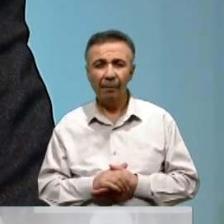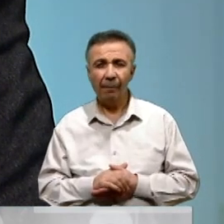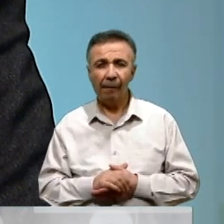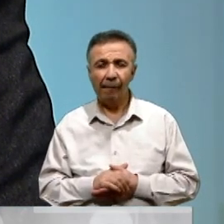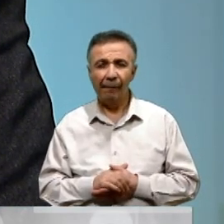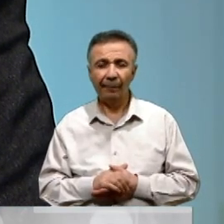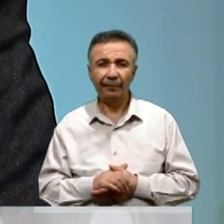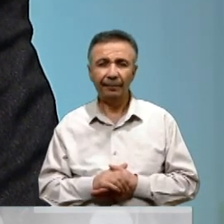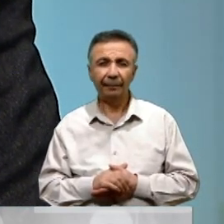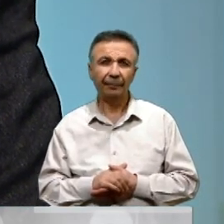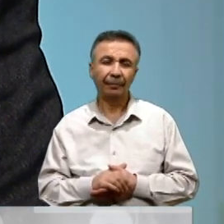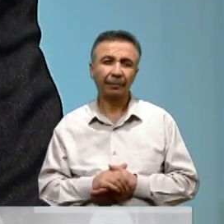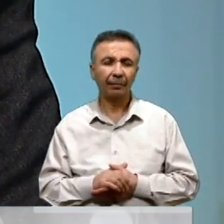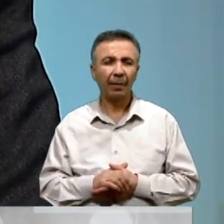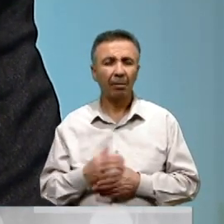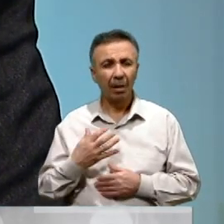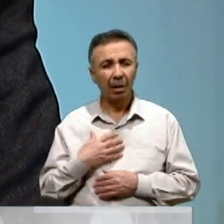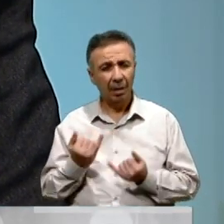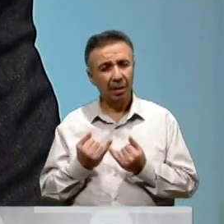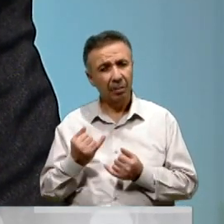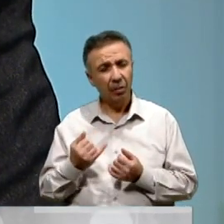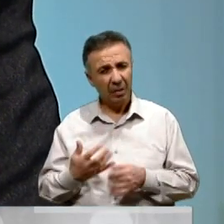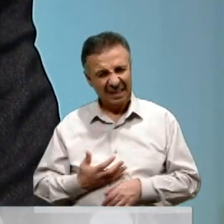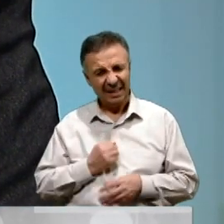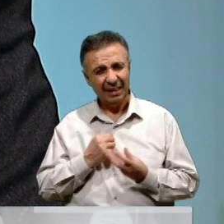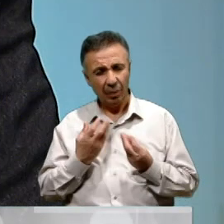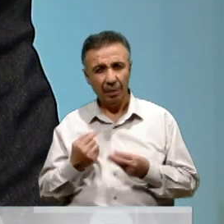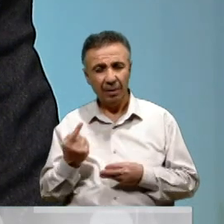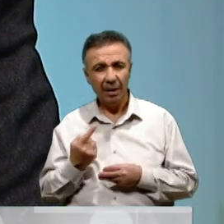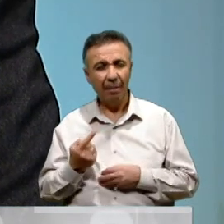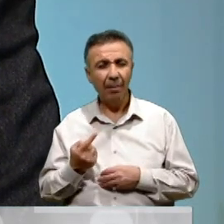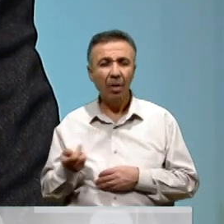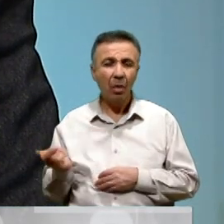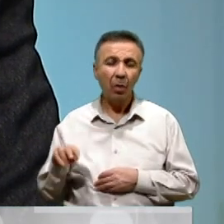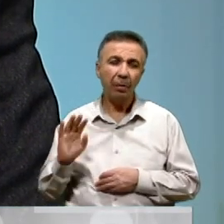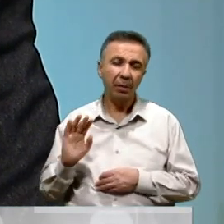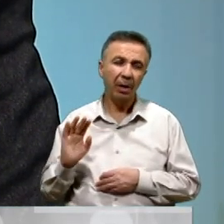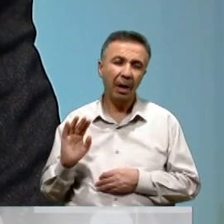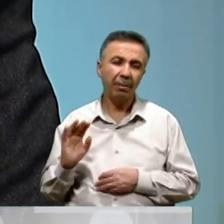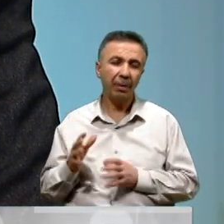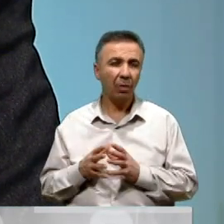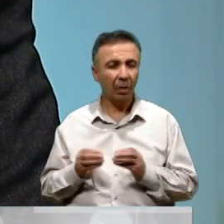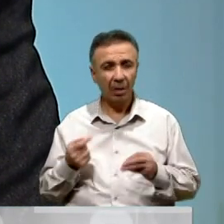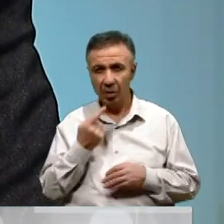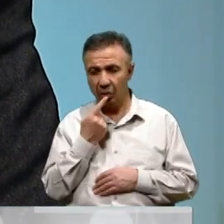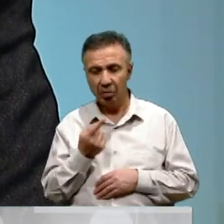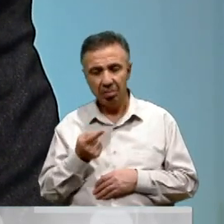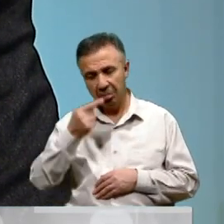çalışıyorum bunları söylerken. Gerçekten sıkıntılı bir şey. Hem öldürme diyoruz hem kaldır diyoruz.